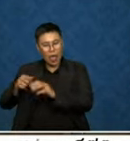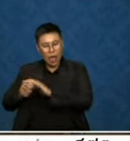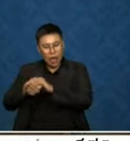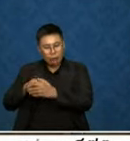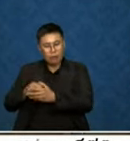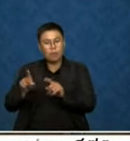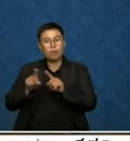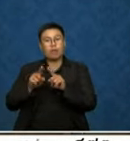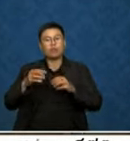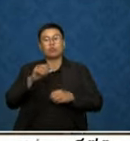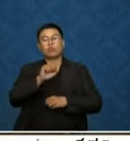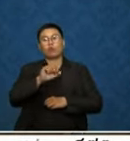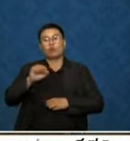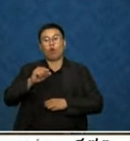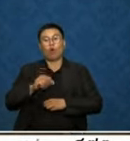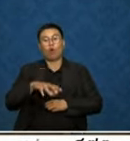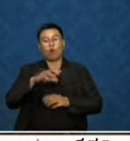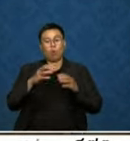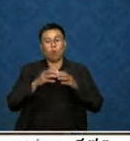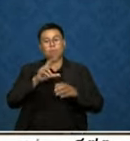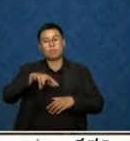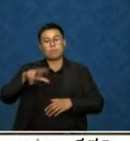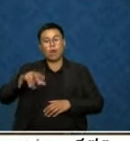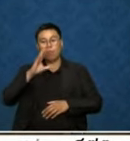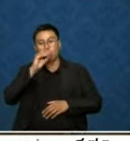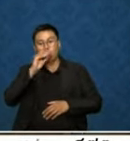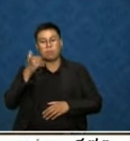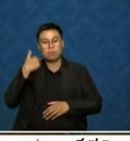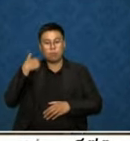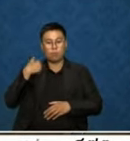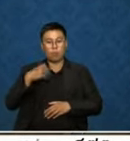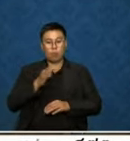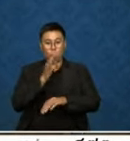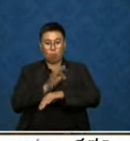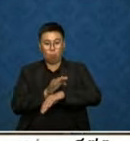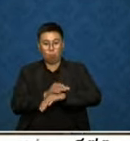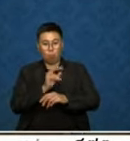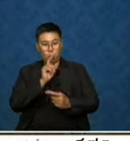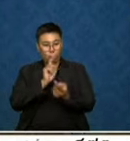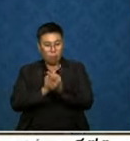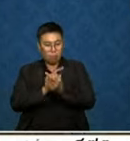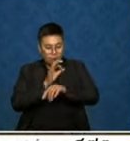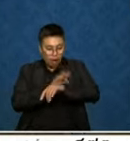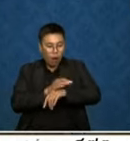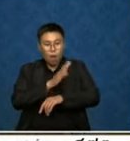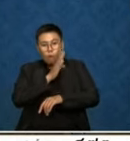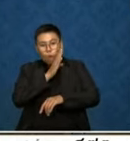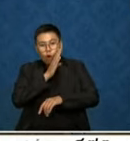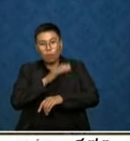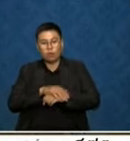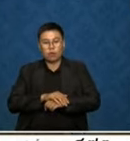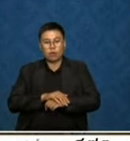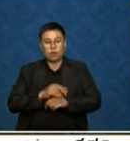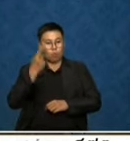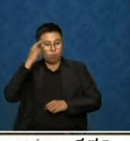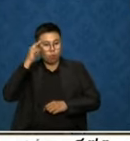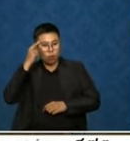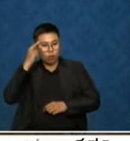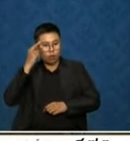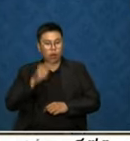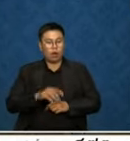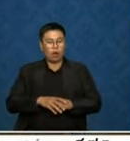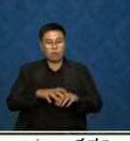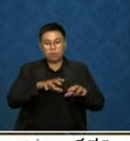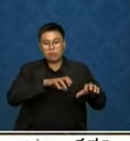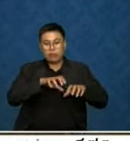พื่อไทยพูดท่านประธานวันนี้ไปค้นมาเนี่ยเจอนาฬิกาปลอมอีกจัดฉากหรือเปล่ายังไม่รู้เลยเพ